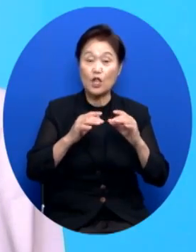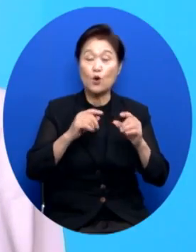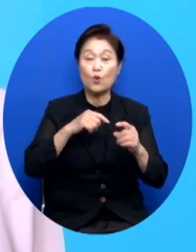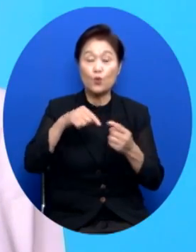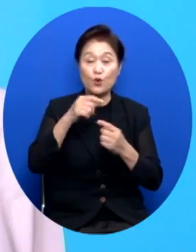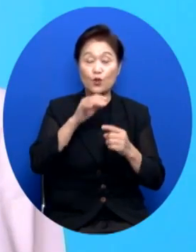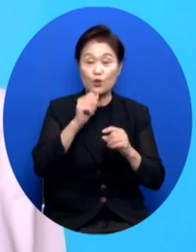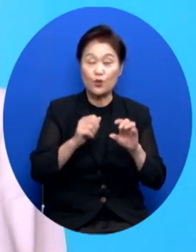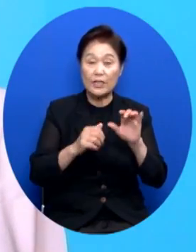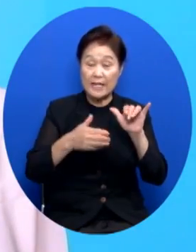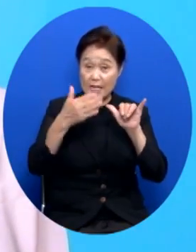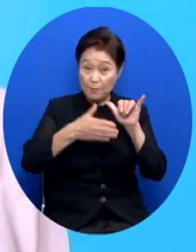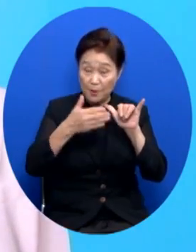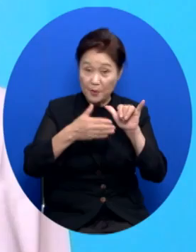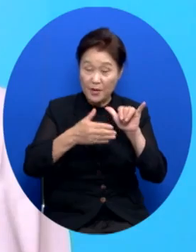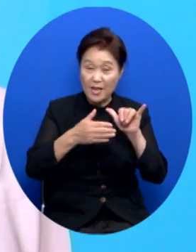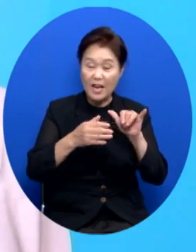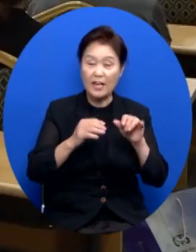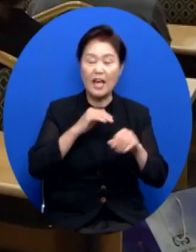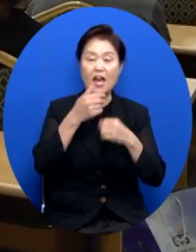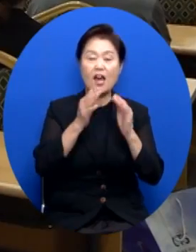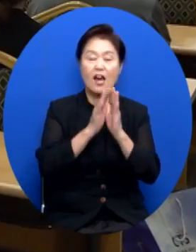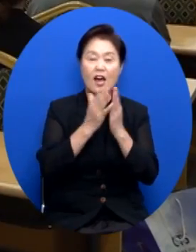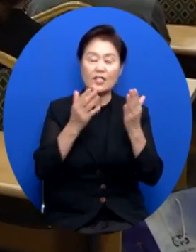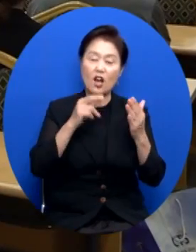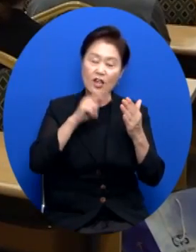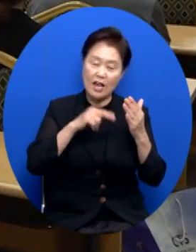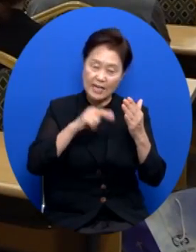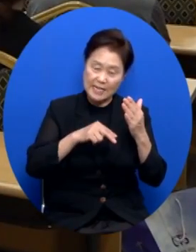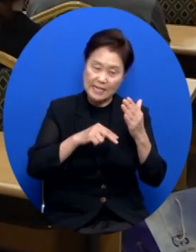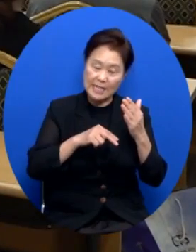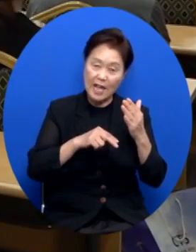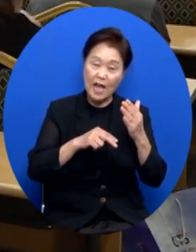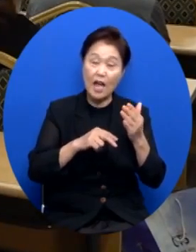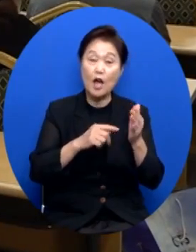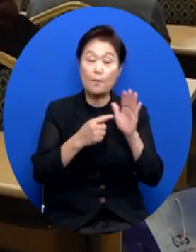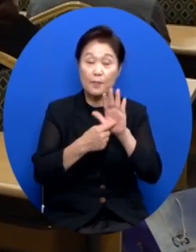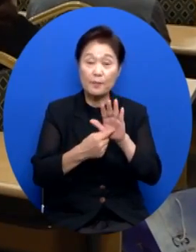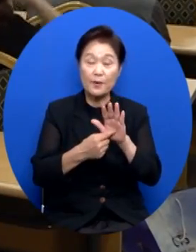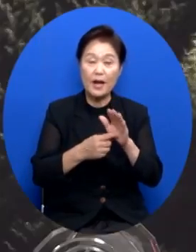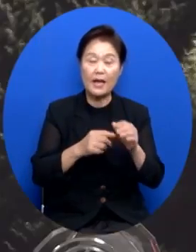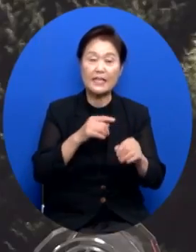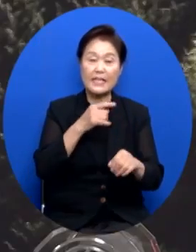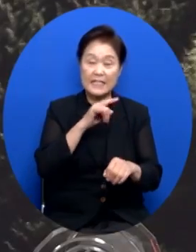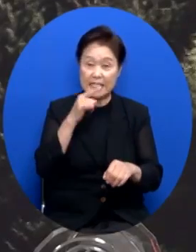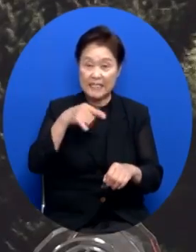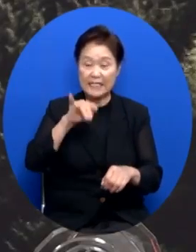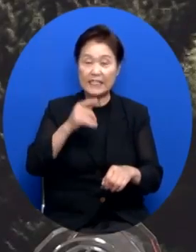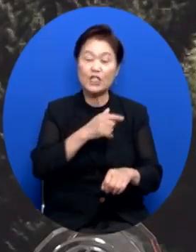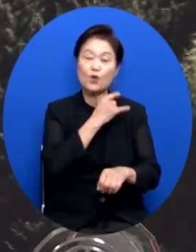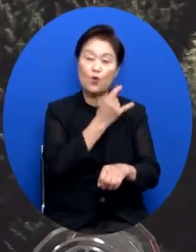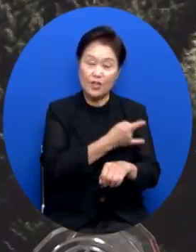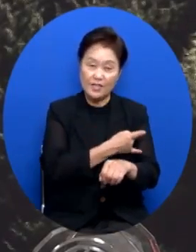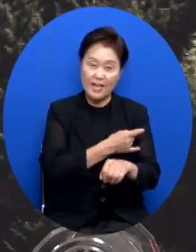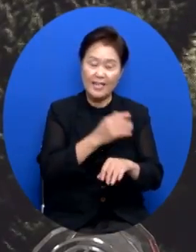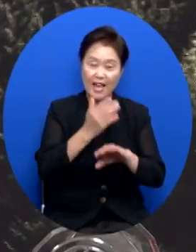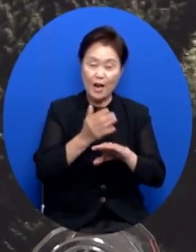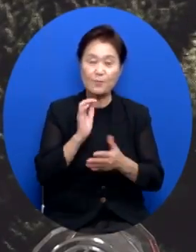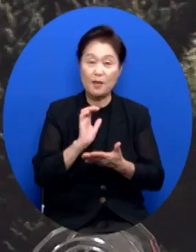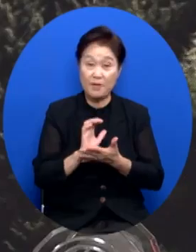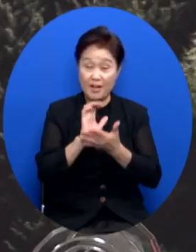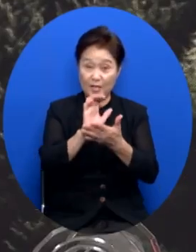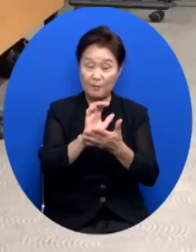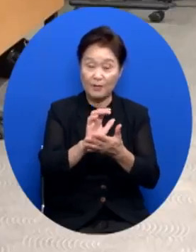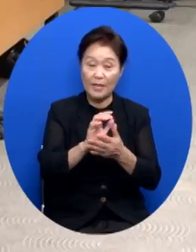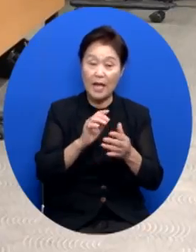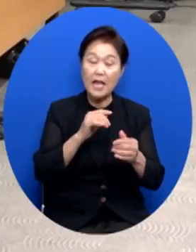기부로 성경 낭독 콘텐츠 제작에 참여한 신은경 권사에게 감사패를 전달했습니다. 신 권사가 낭독한